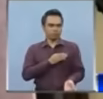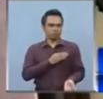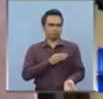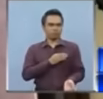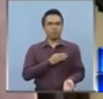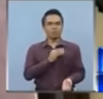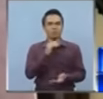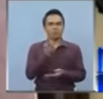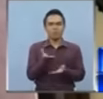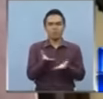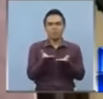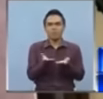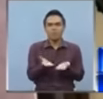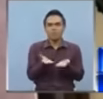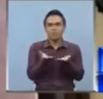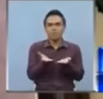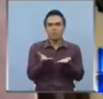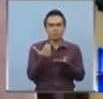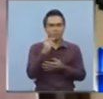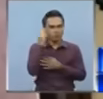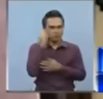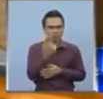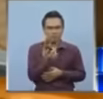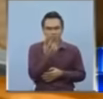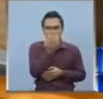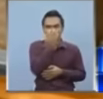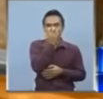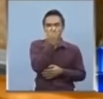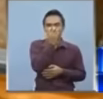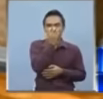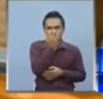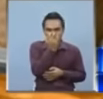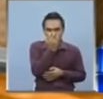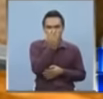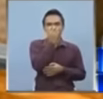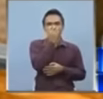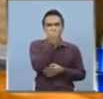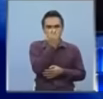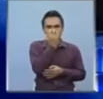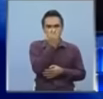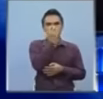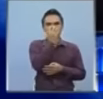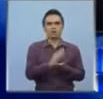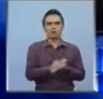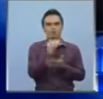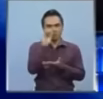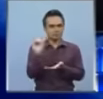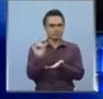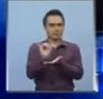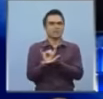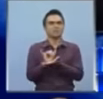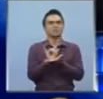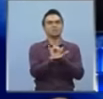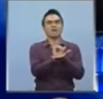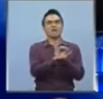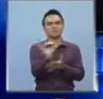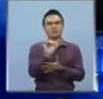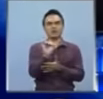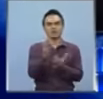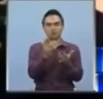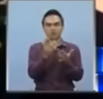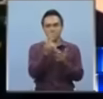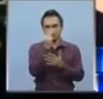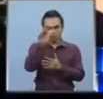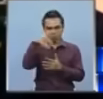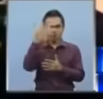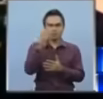แผ่วเบามากนะคะจึงนำออกซิเจนมาสวมให้คุณยายแล้วก็แนะนำญาติว่าอย่าเพิ่งเคลื่อนย้ายให้นอนรอดูอยู่ก่อนระหว่าง